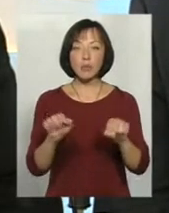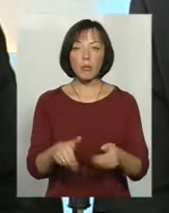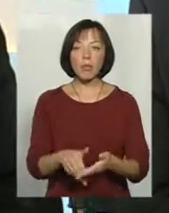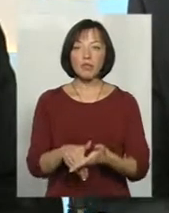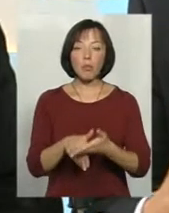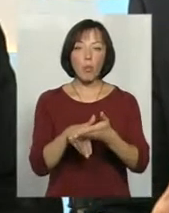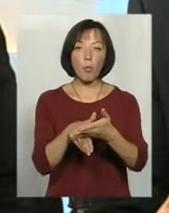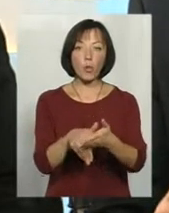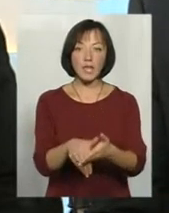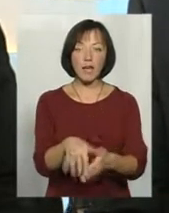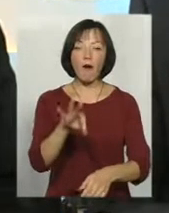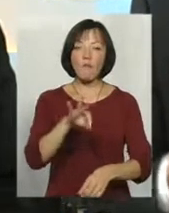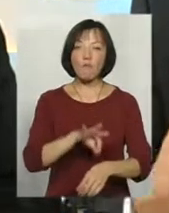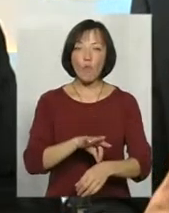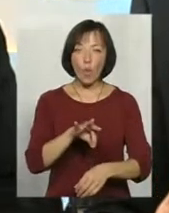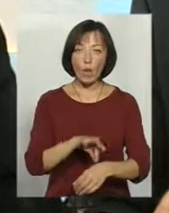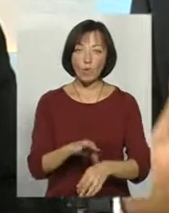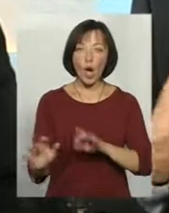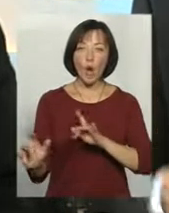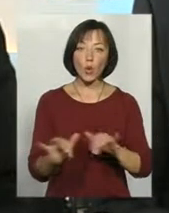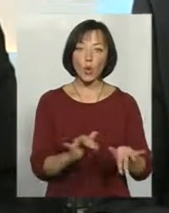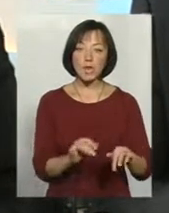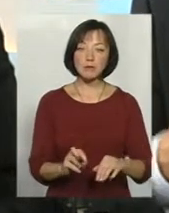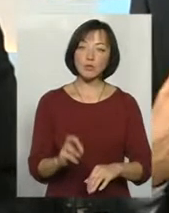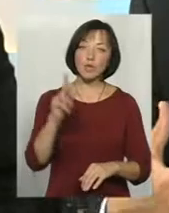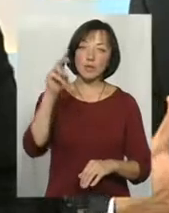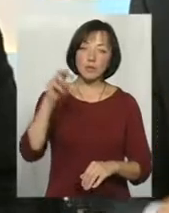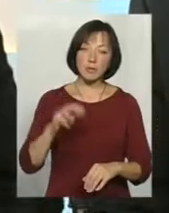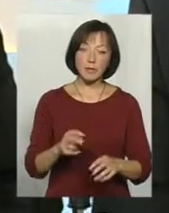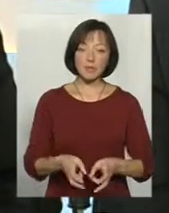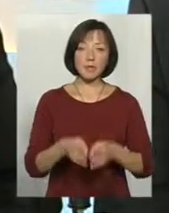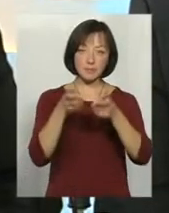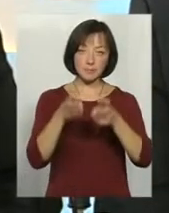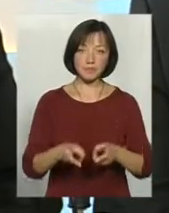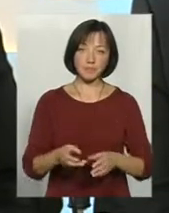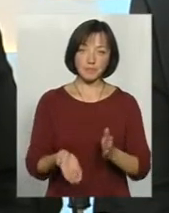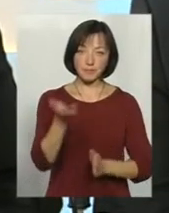допомогти хворим рухатися, спускатися, ну і таке інше.